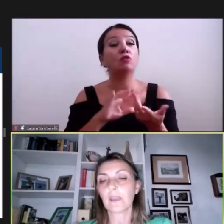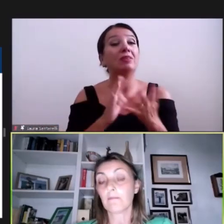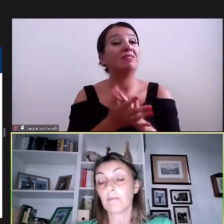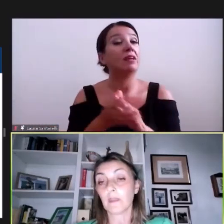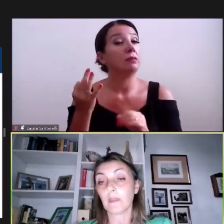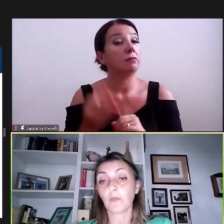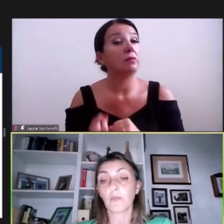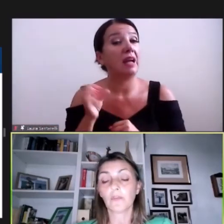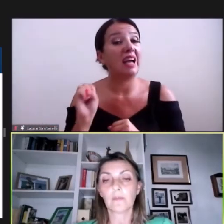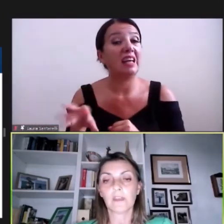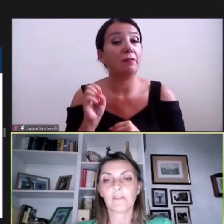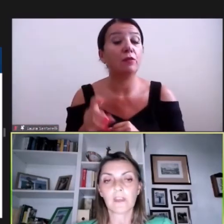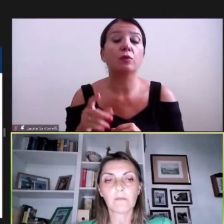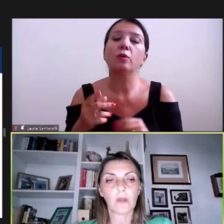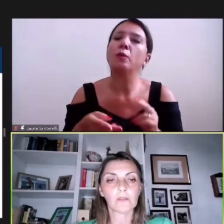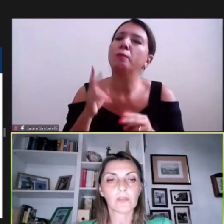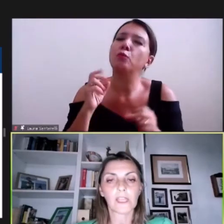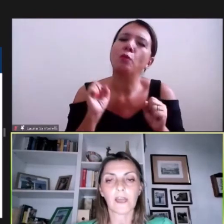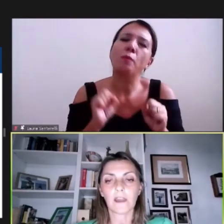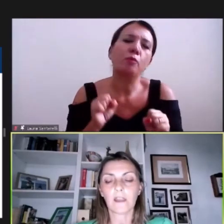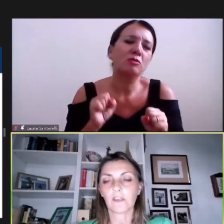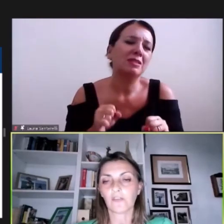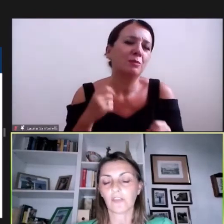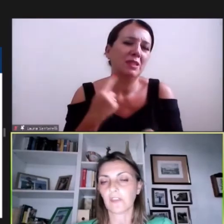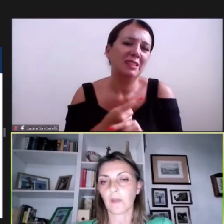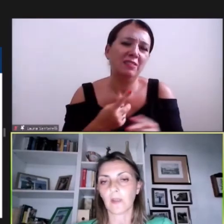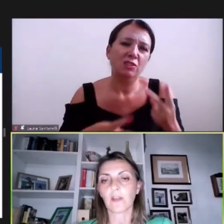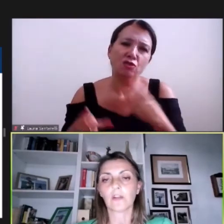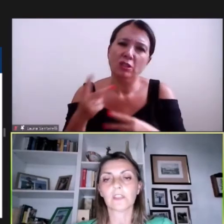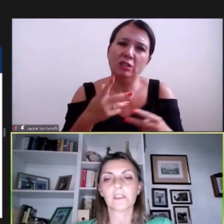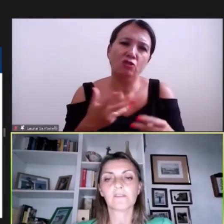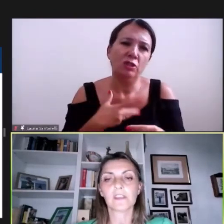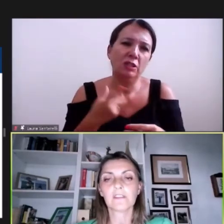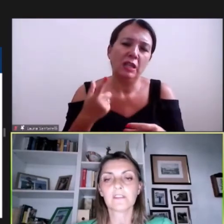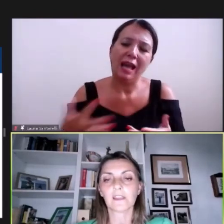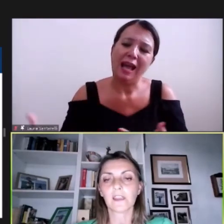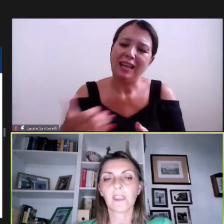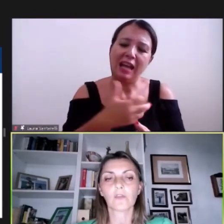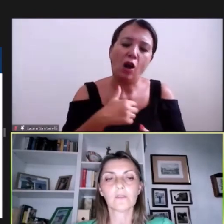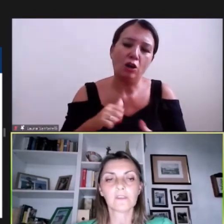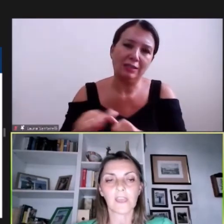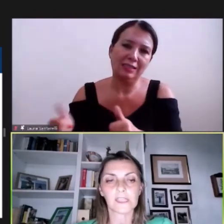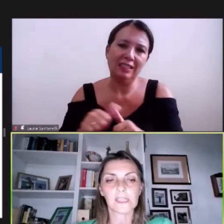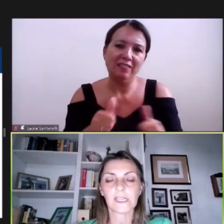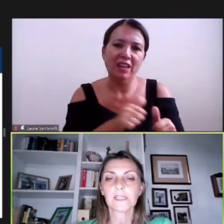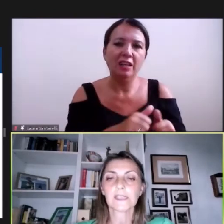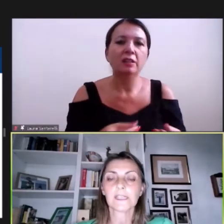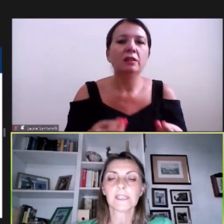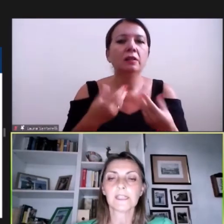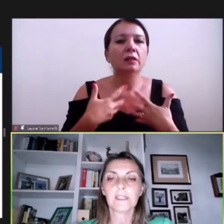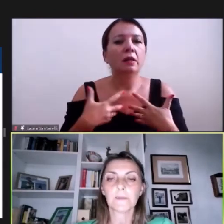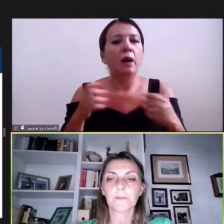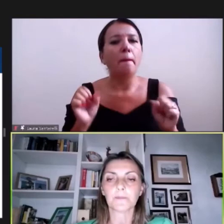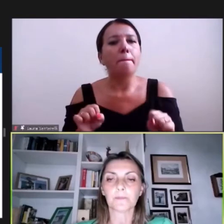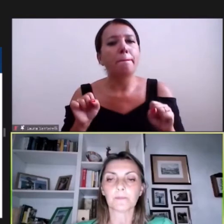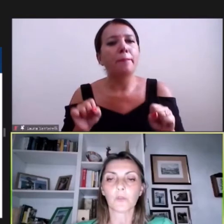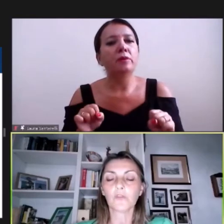si dovrebbe il più possibile fare in modo che ci sia una raccolta differenziata che consenta